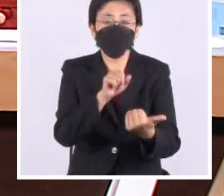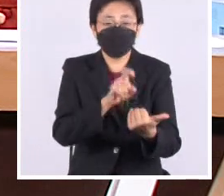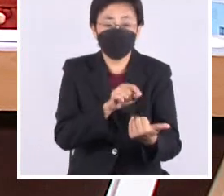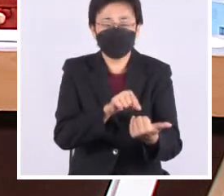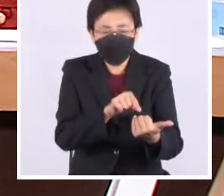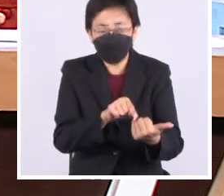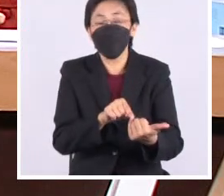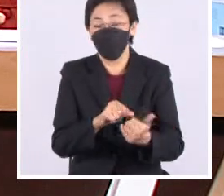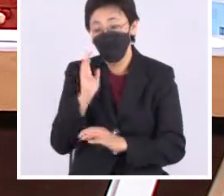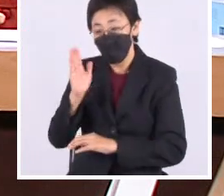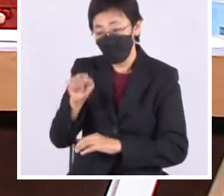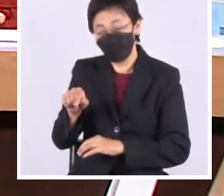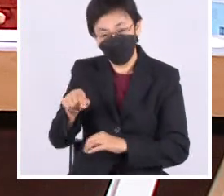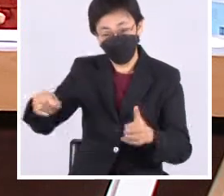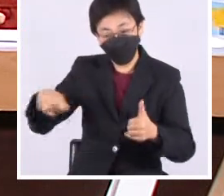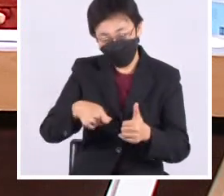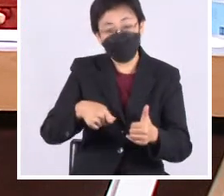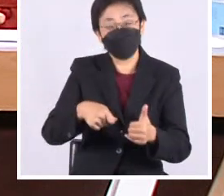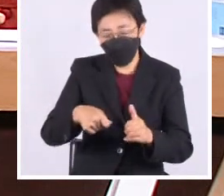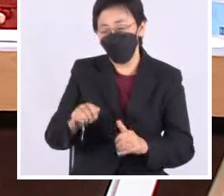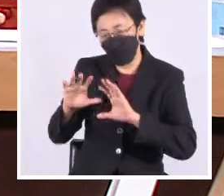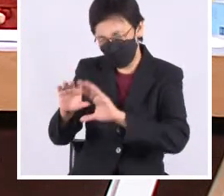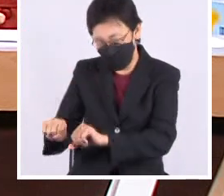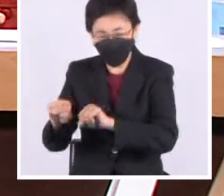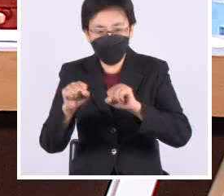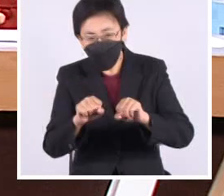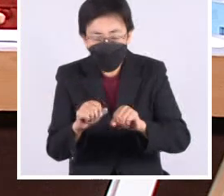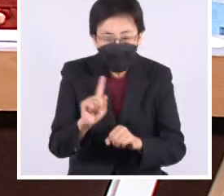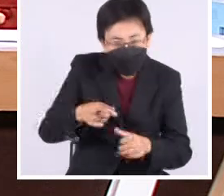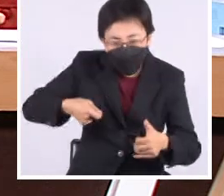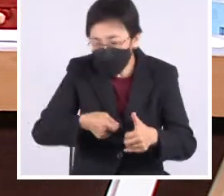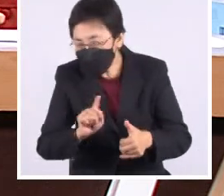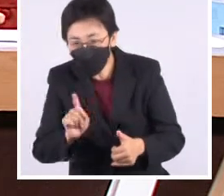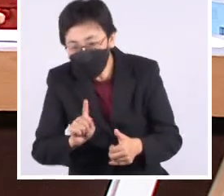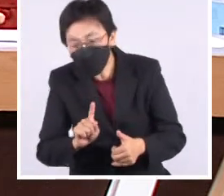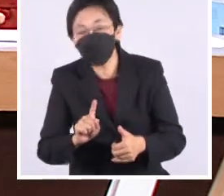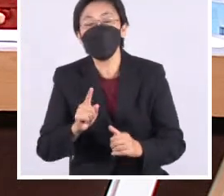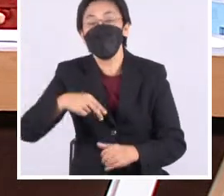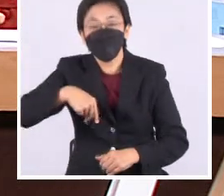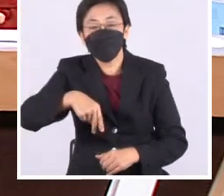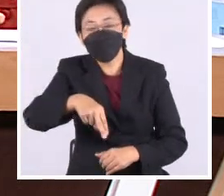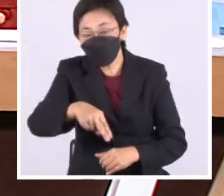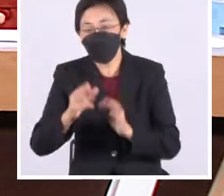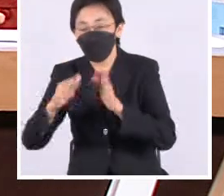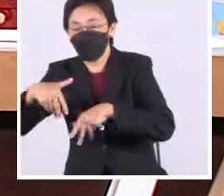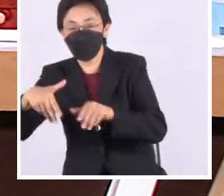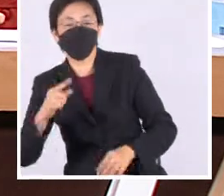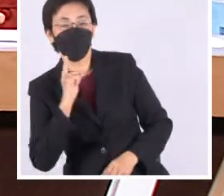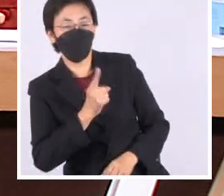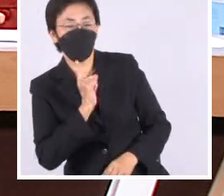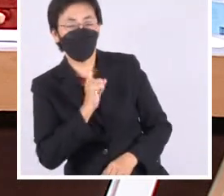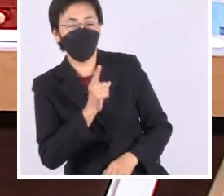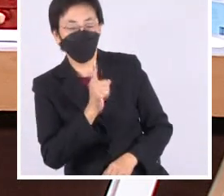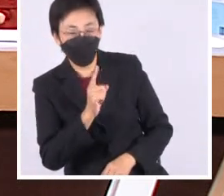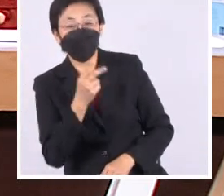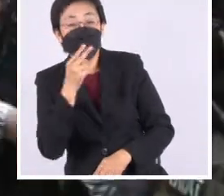วงบางตอนนะครับที่ผู้ต้องหาเนี่ยเดินผ่านชาวบ้านนะครับซึ่งอยู่แถบนั้นและก็ถูกชาวบ้านตะโกนด่าตะโกนสาปแช่งไปดูภาพช่ว